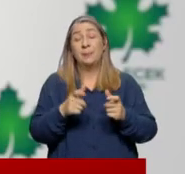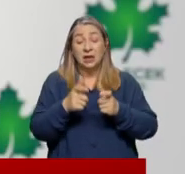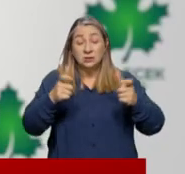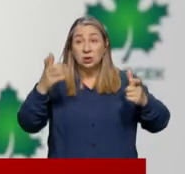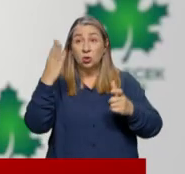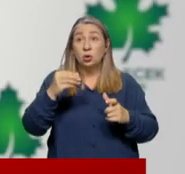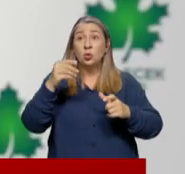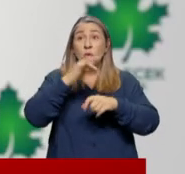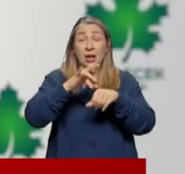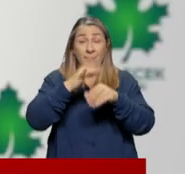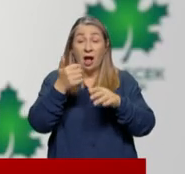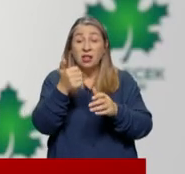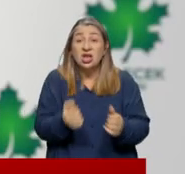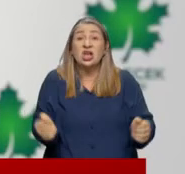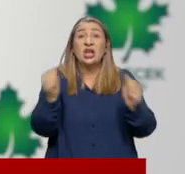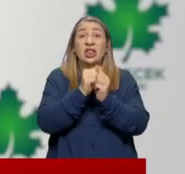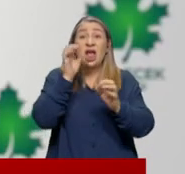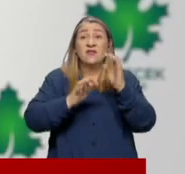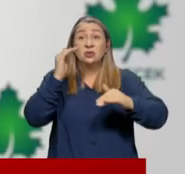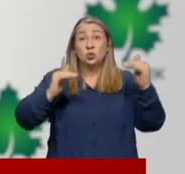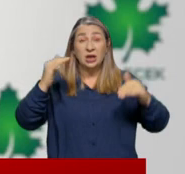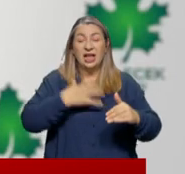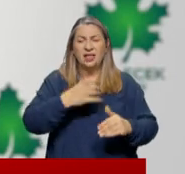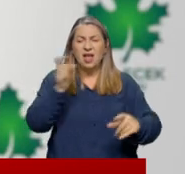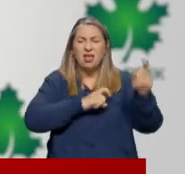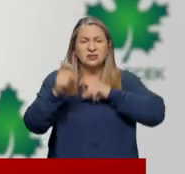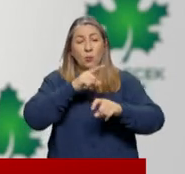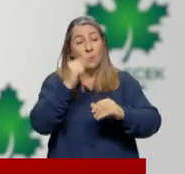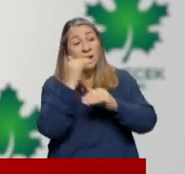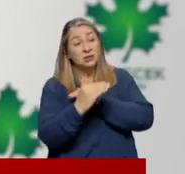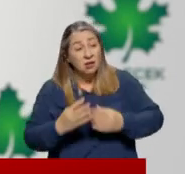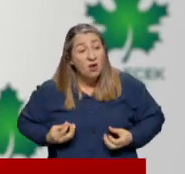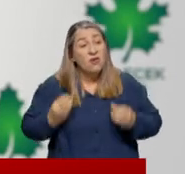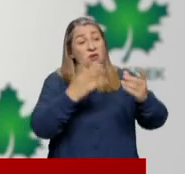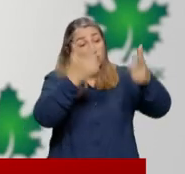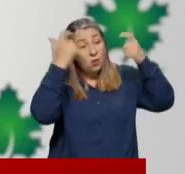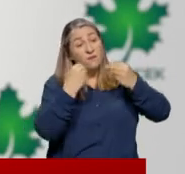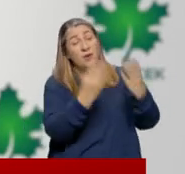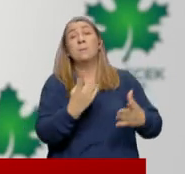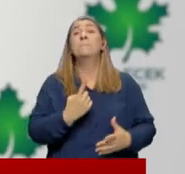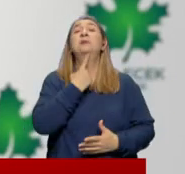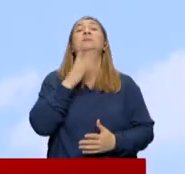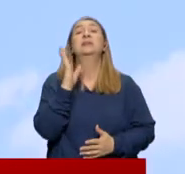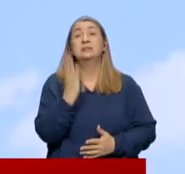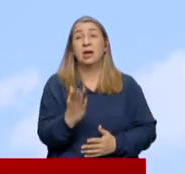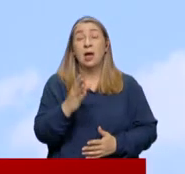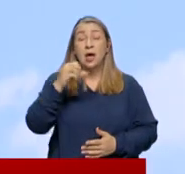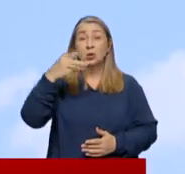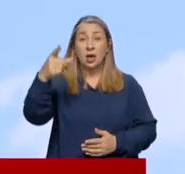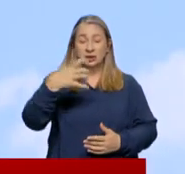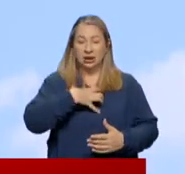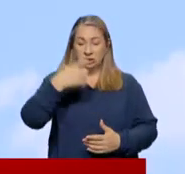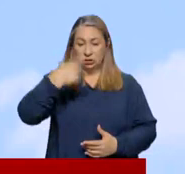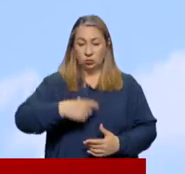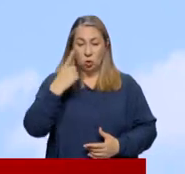Gelişmekte olan ülkelerin bile altı kat enflasyon yaratıp kendi yanlışlarınızı bu milletin sırtına yüklemekten bakıp utanmadınız mı Erdoğan